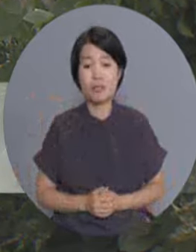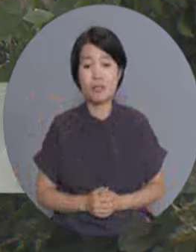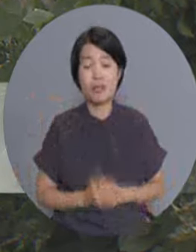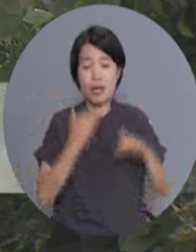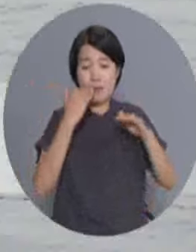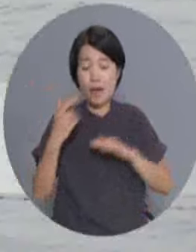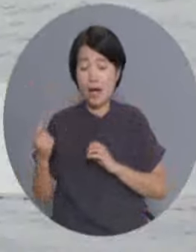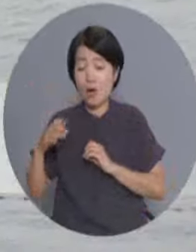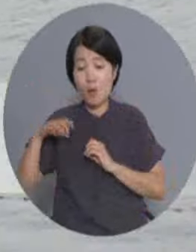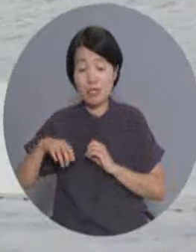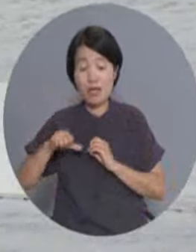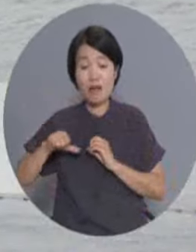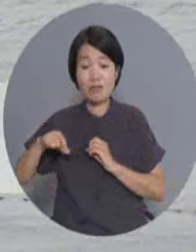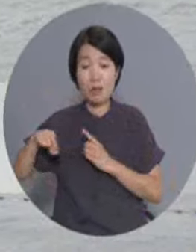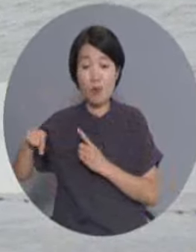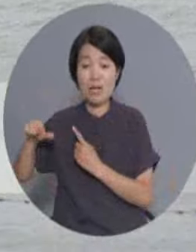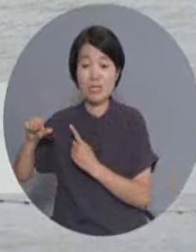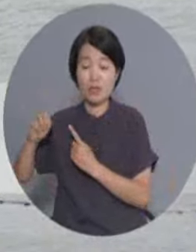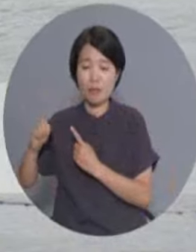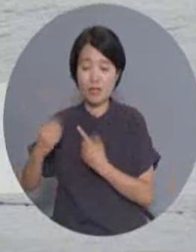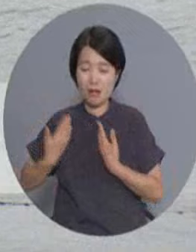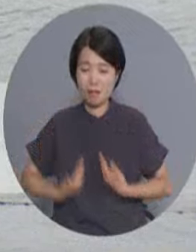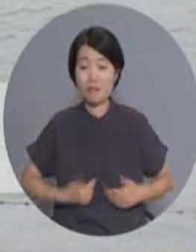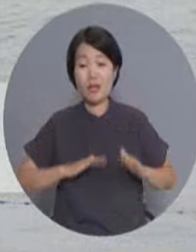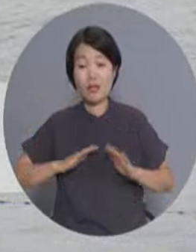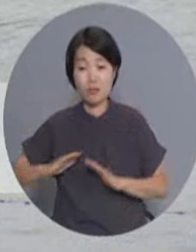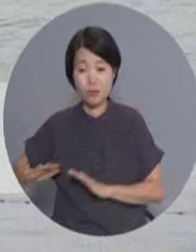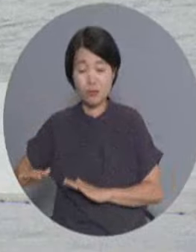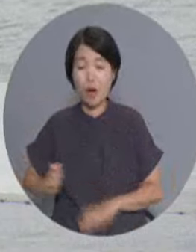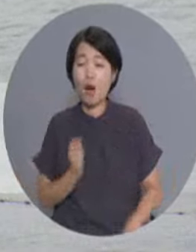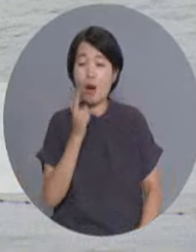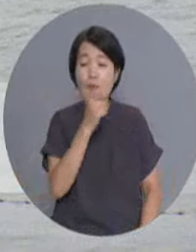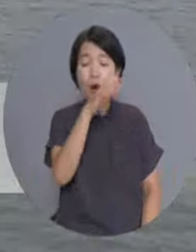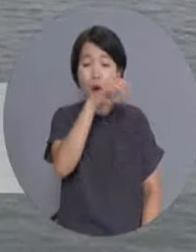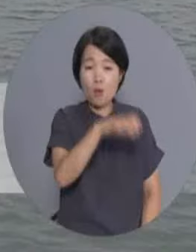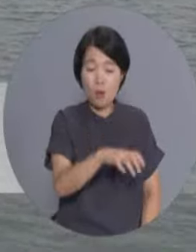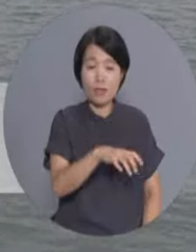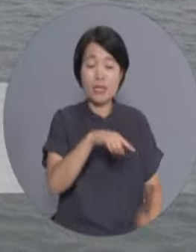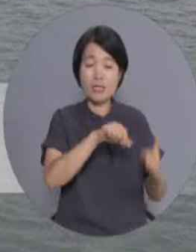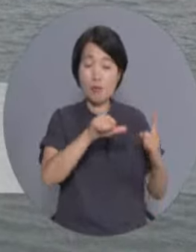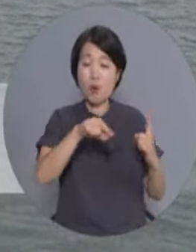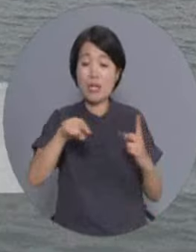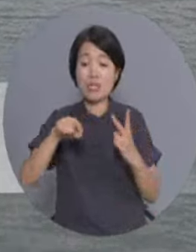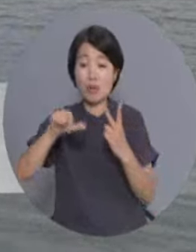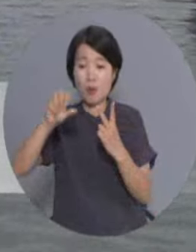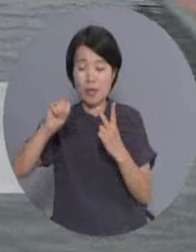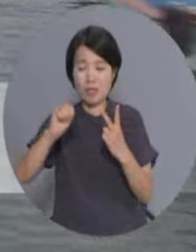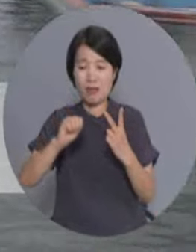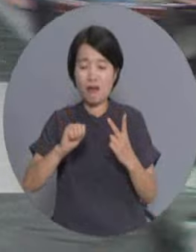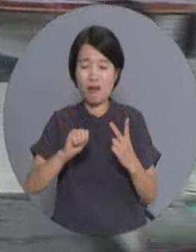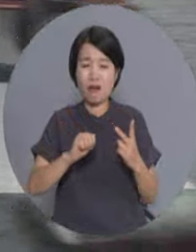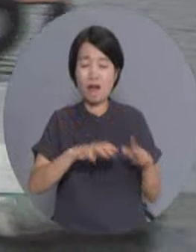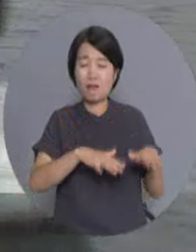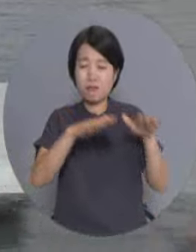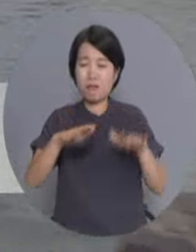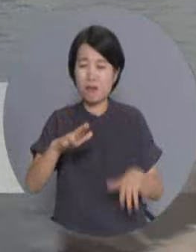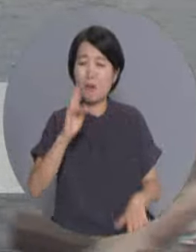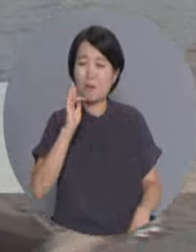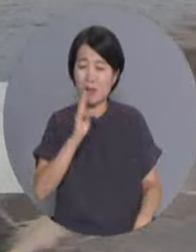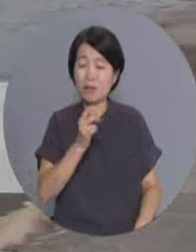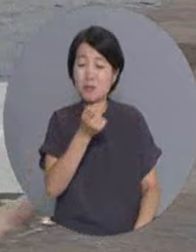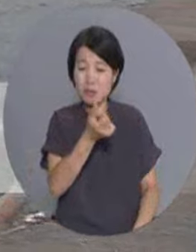바다의 물결은 남해서부 앞바다에서 0.5에서 1.5m, 먼 바다에서 1.5에서 2.5m로